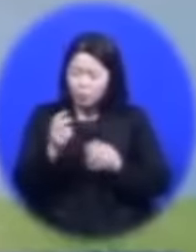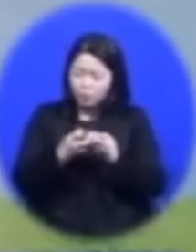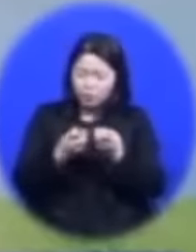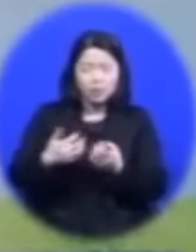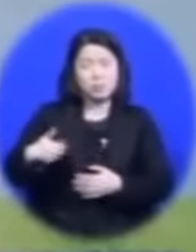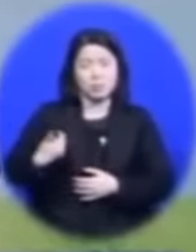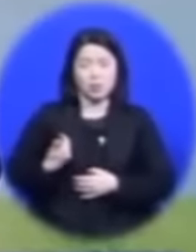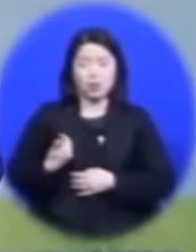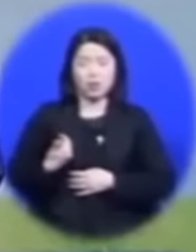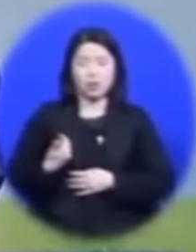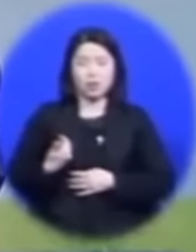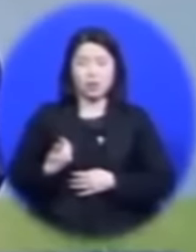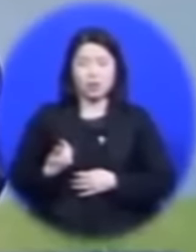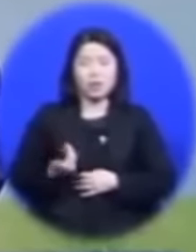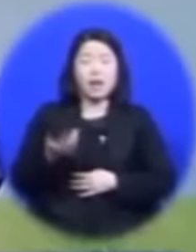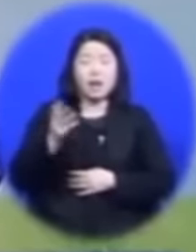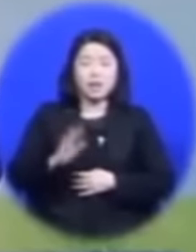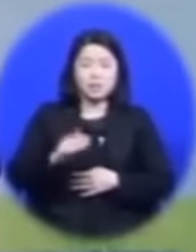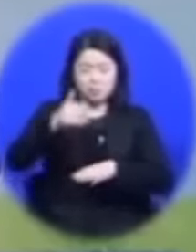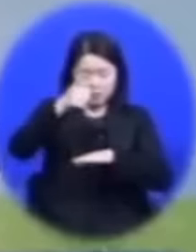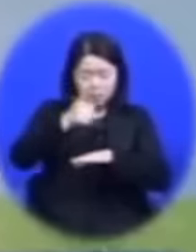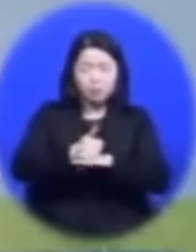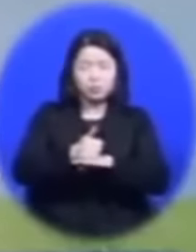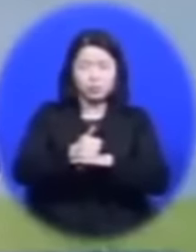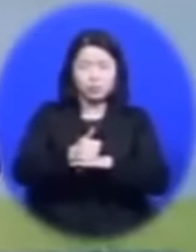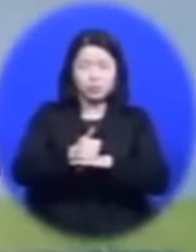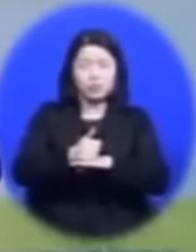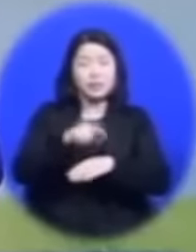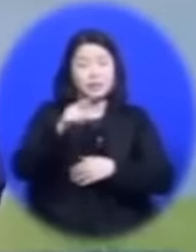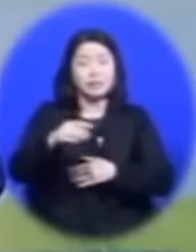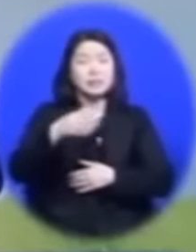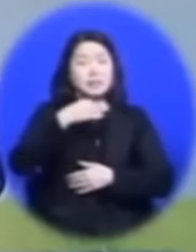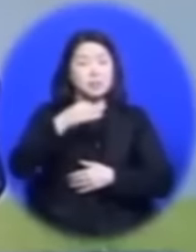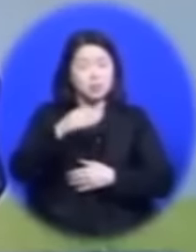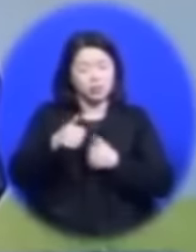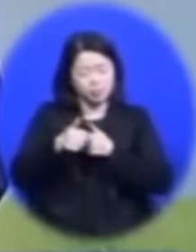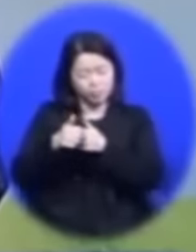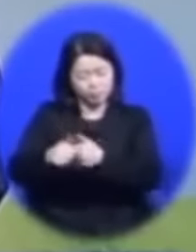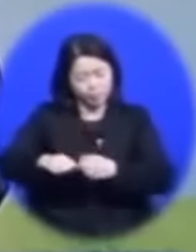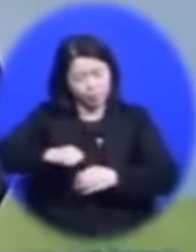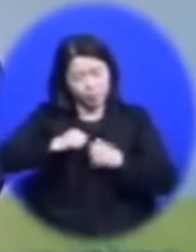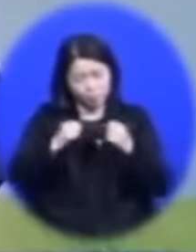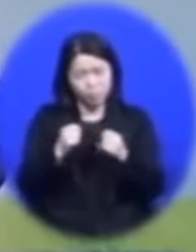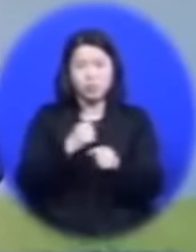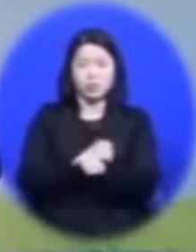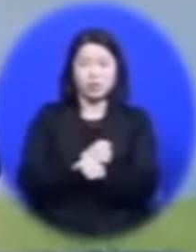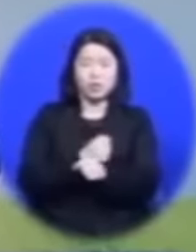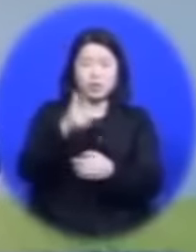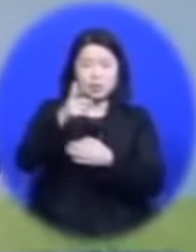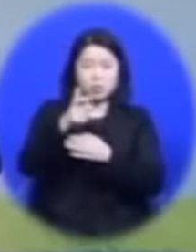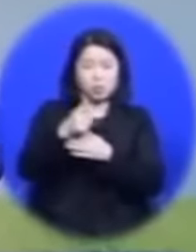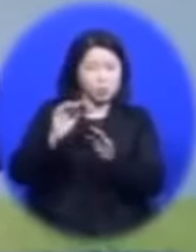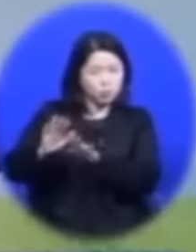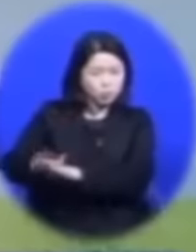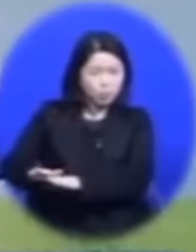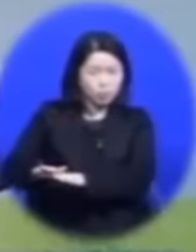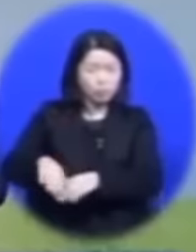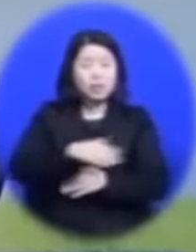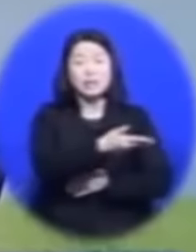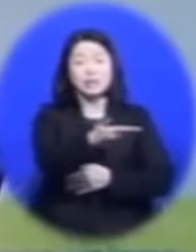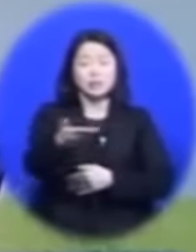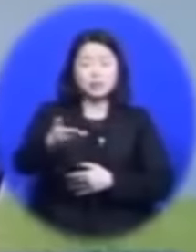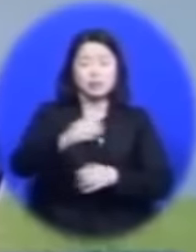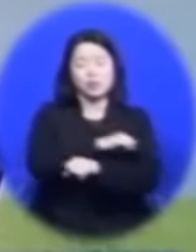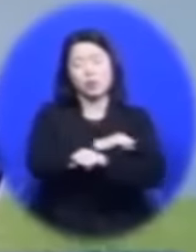모르겠더래요. 그러나 결국은 그 음성에 따릅니다. 총을 내려놓고 그들을